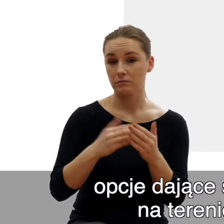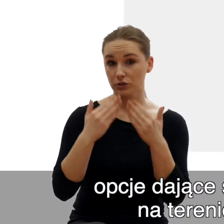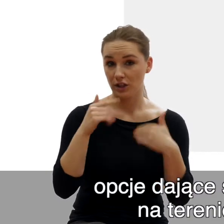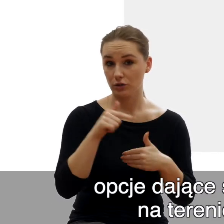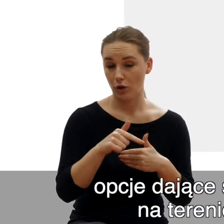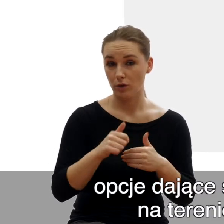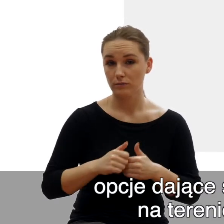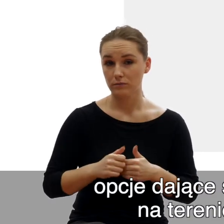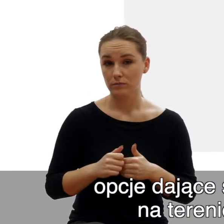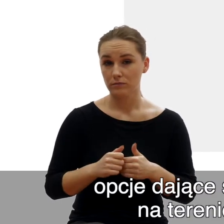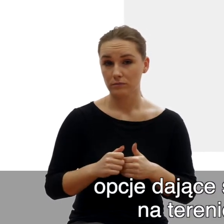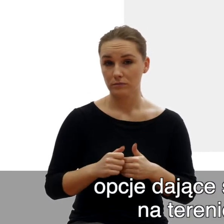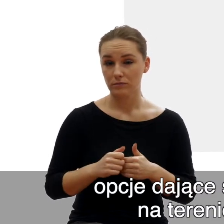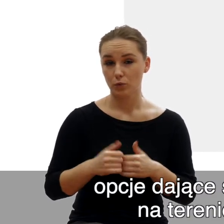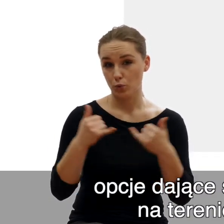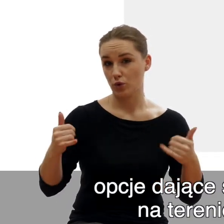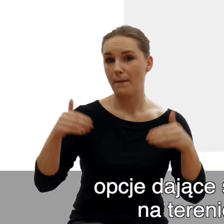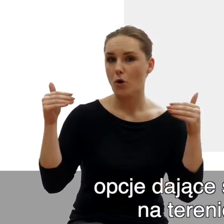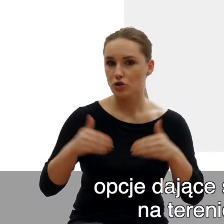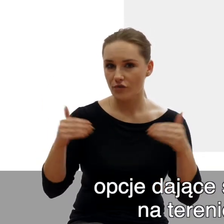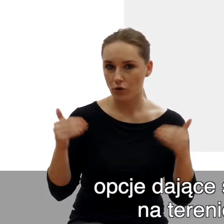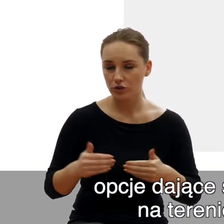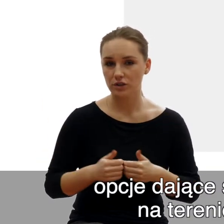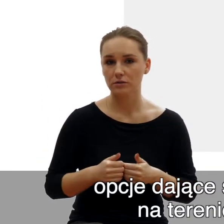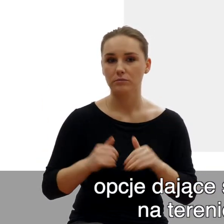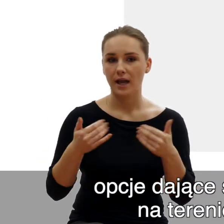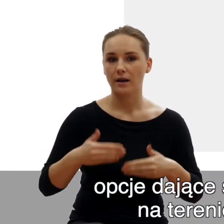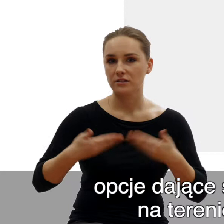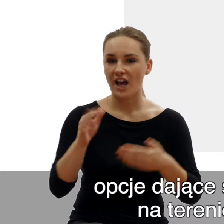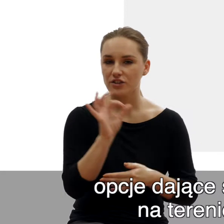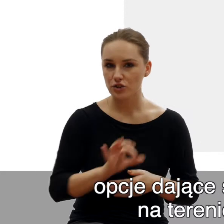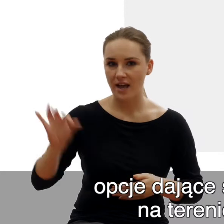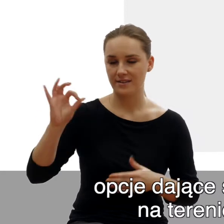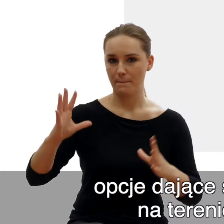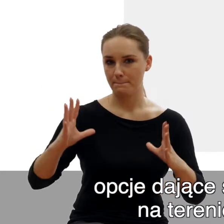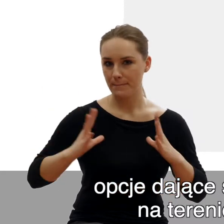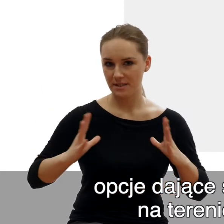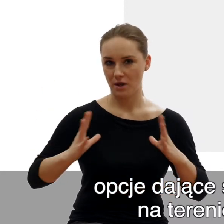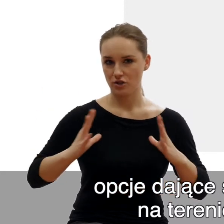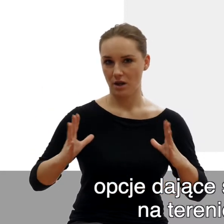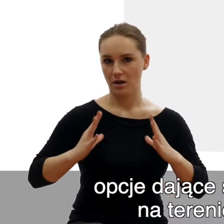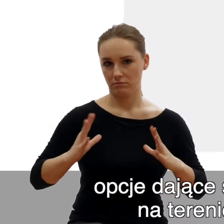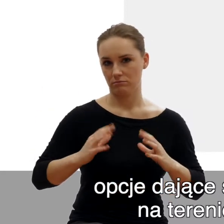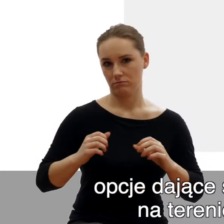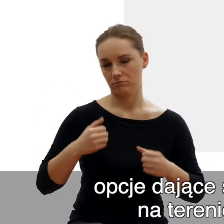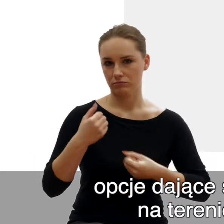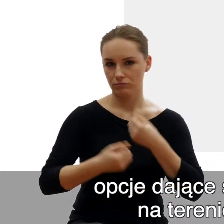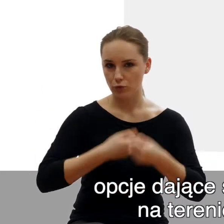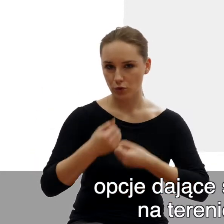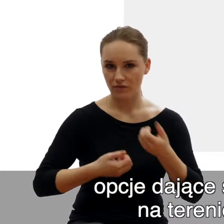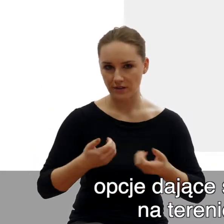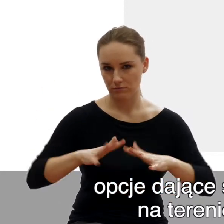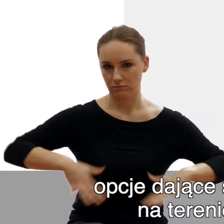opcje dające szansę bezpieczniejszego funkcjonowania na terenie obiektu, także